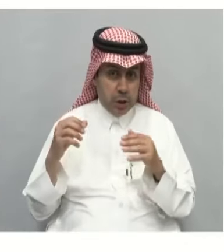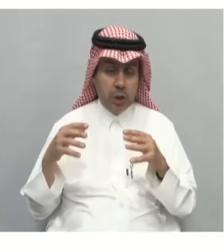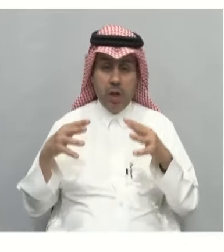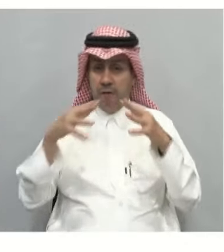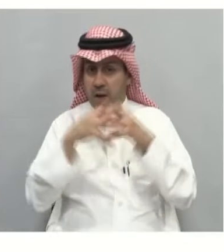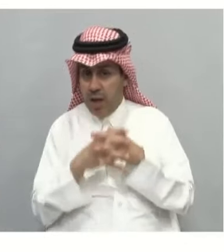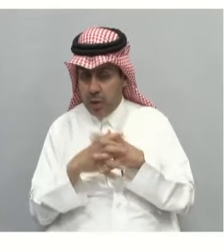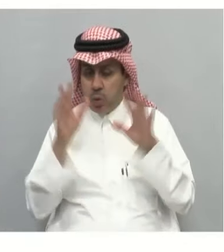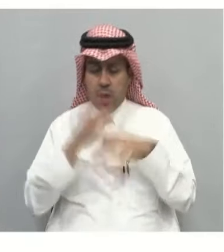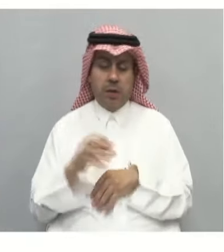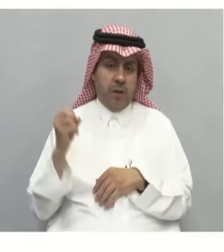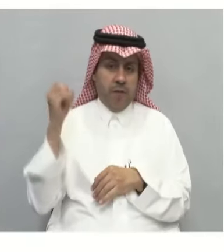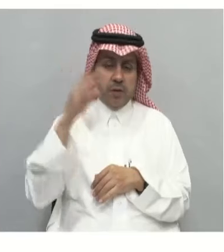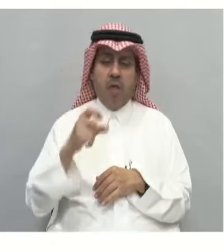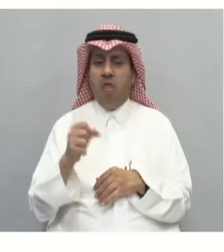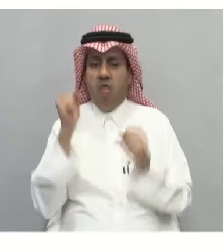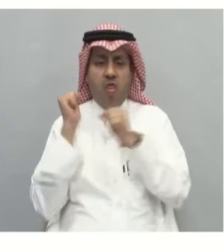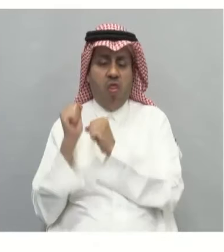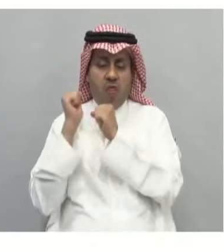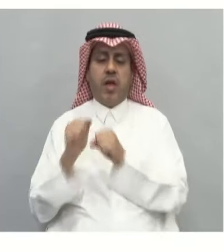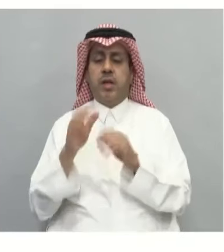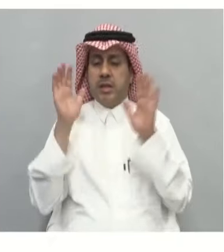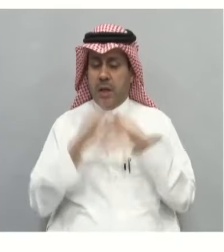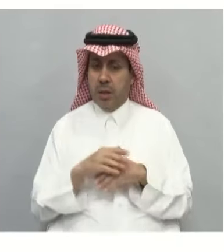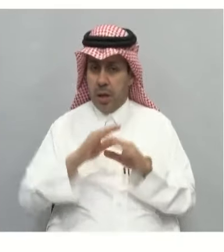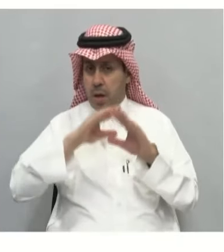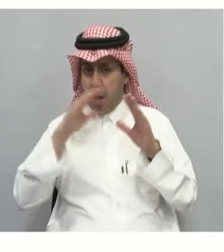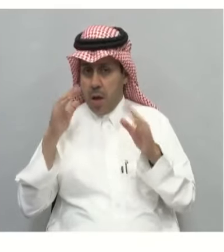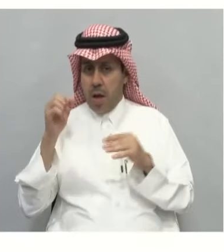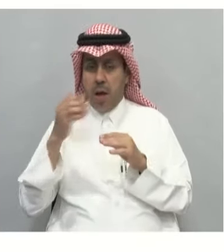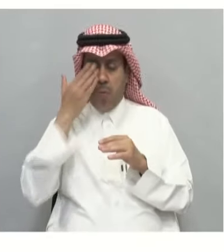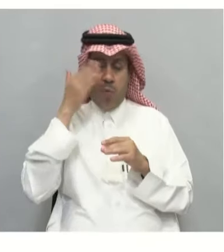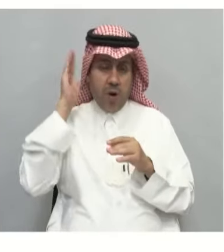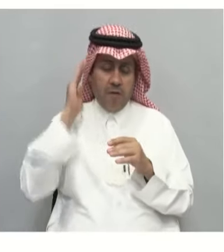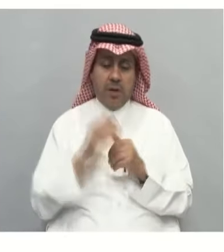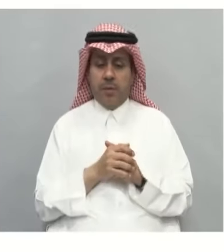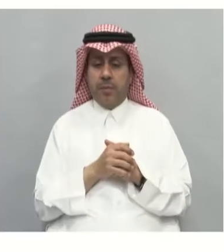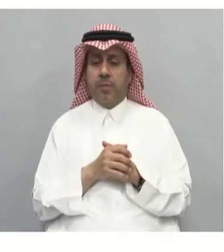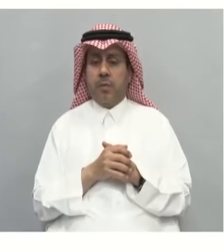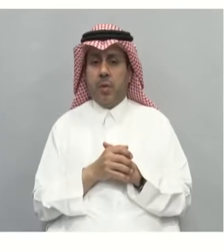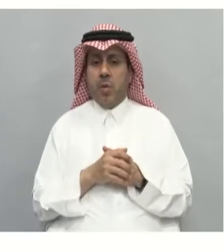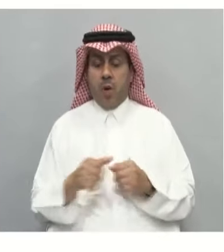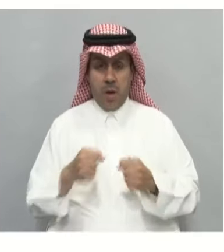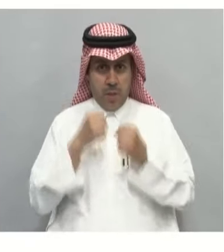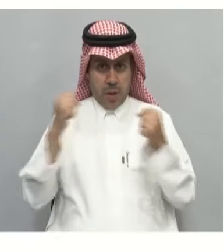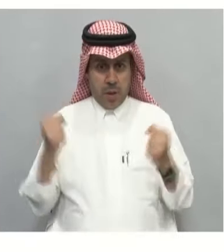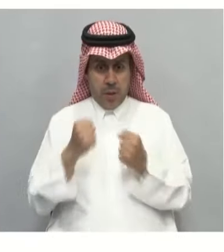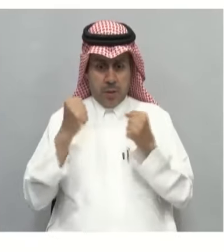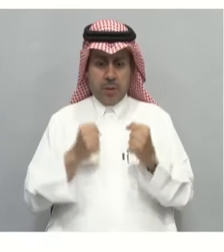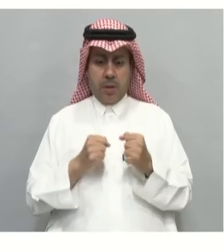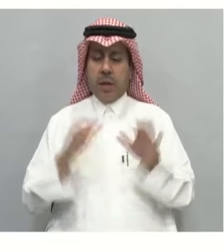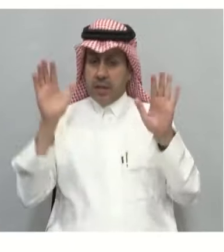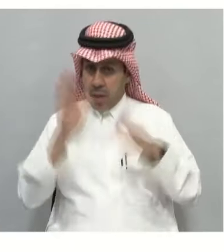انهما اثقل الصلاه على المنافقين وكذلك من يحرص عليها قد ابتعد عن